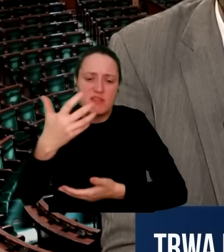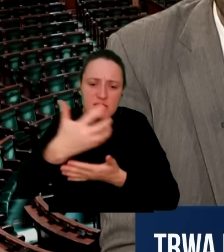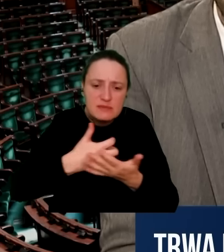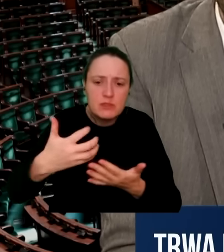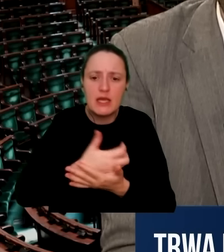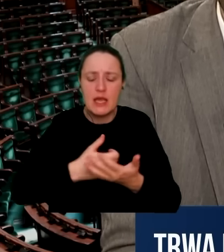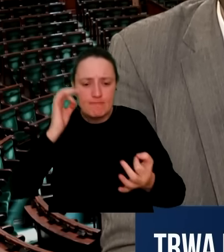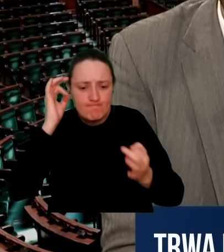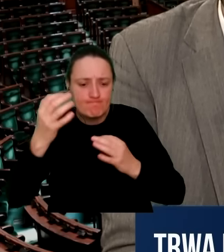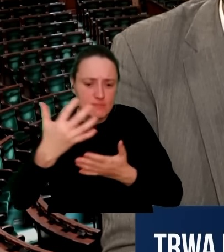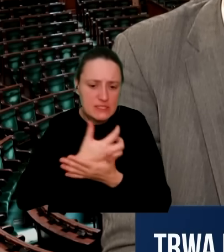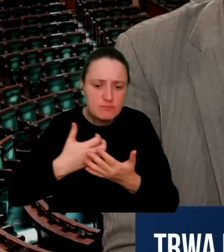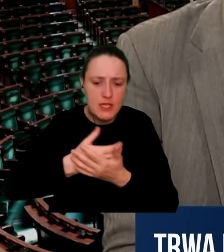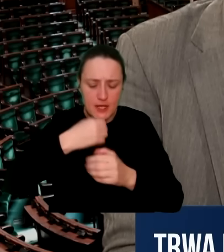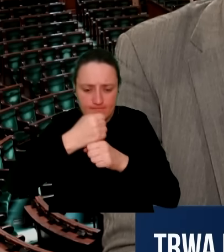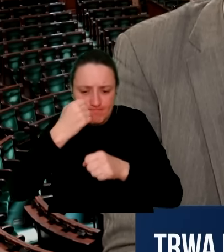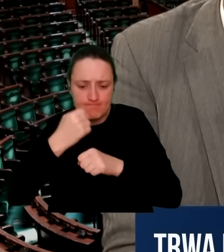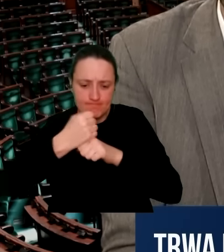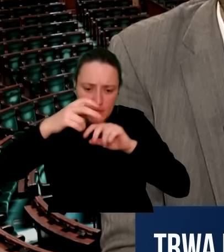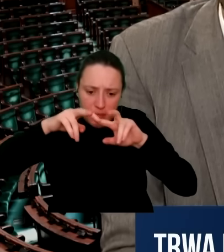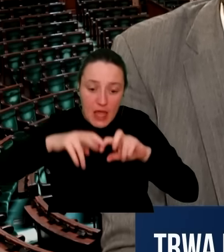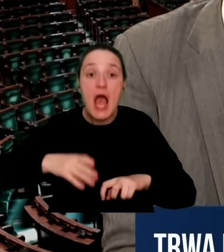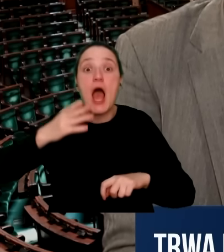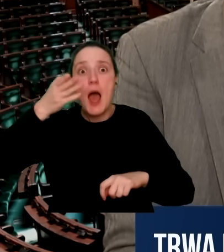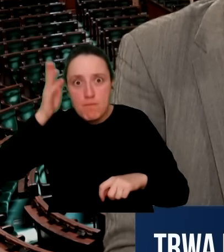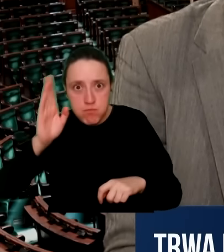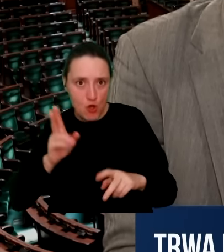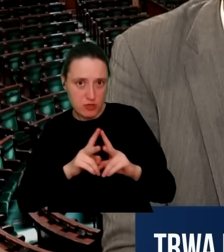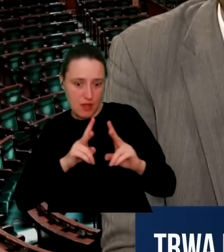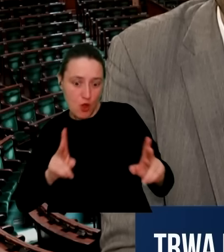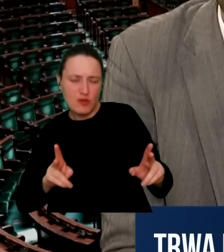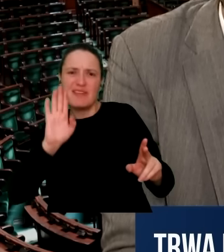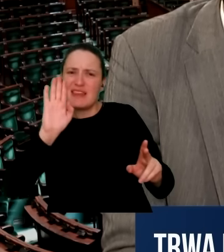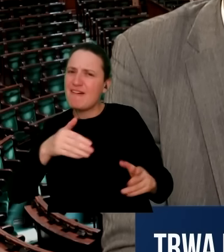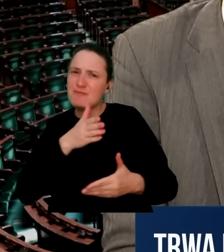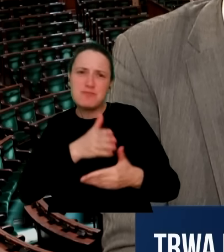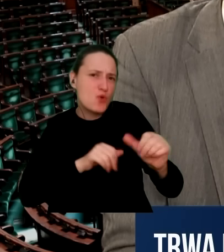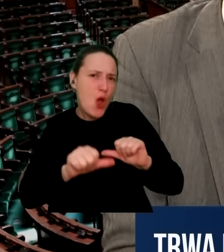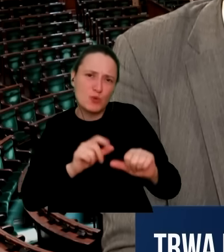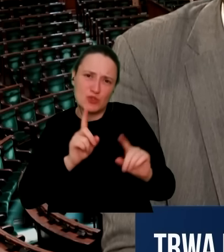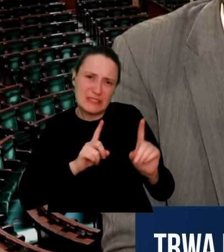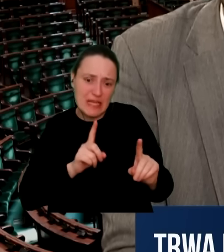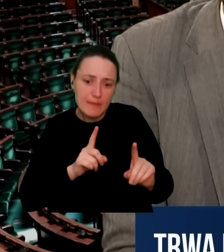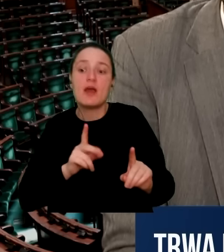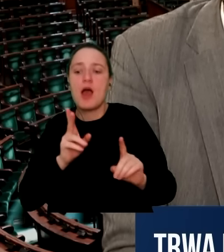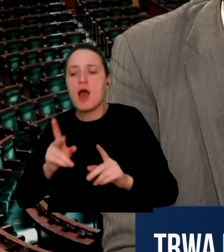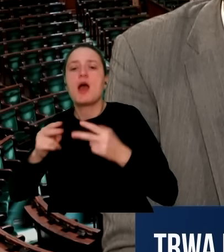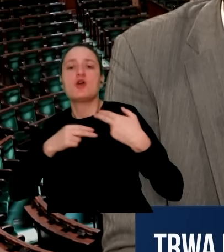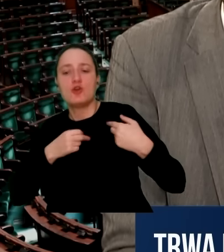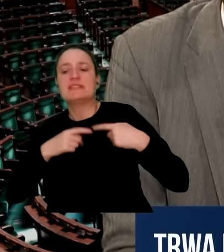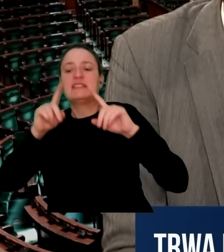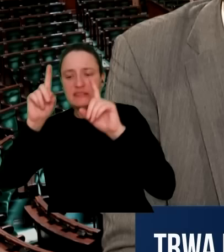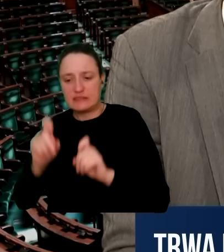tymi dokumentami pracowała. I dopiero po tym okresie, czasami nawet półrocznym, komisja przystępowała do